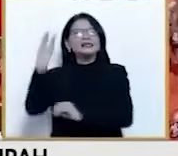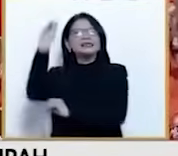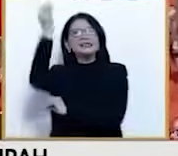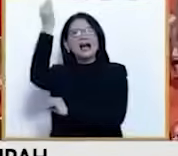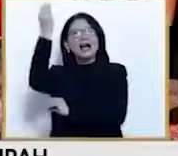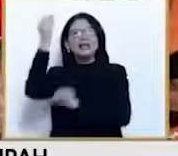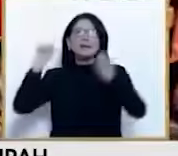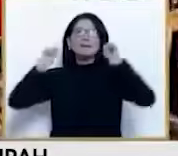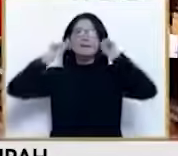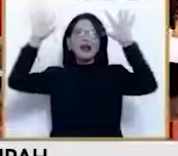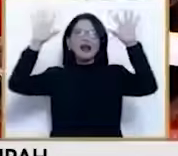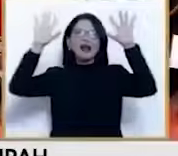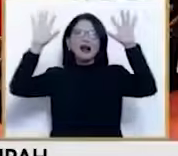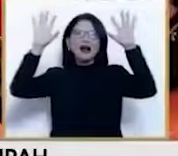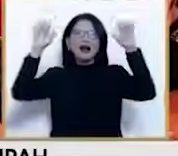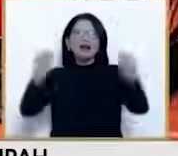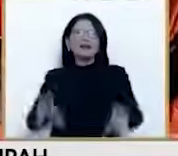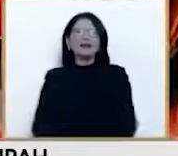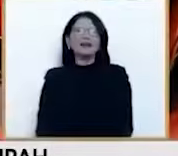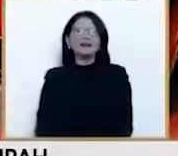Menyala.